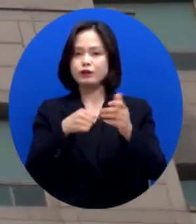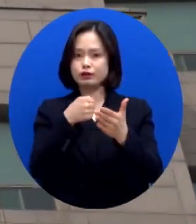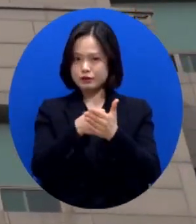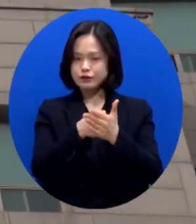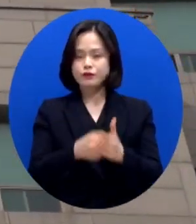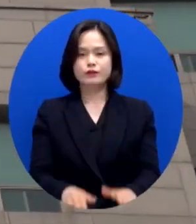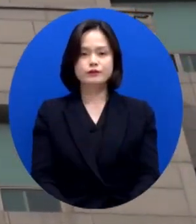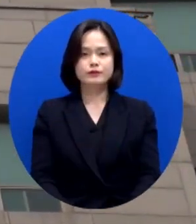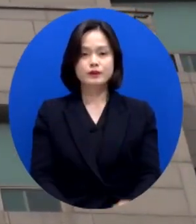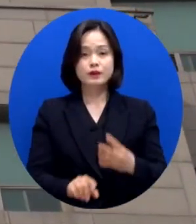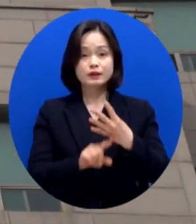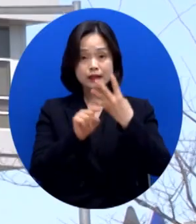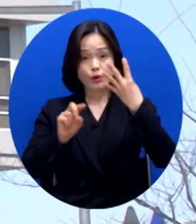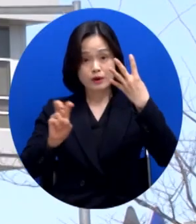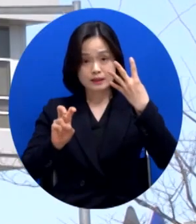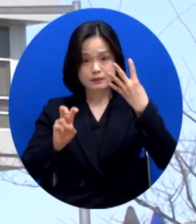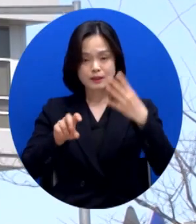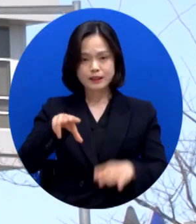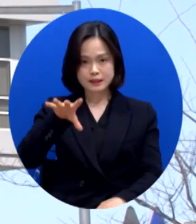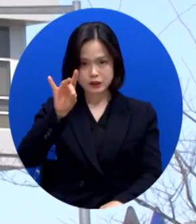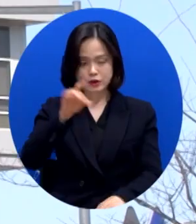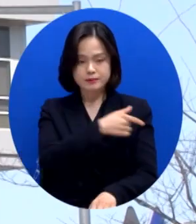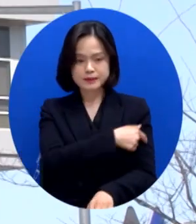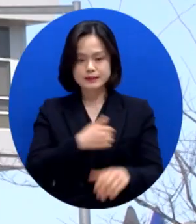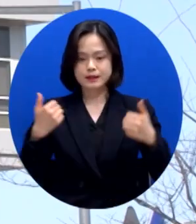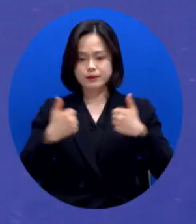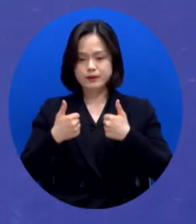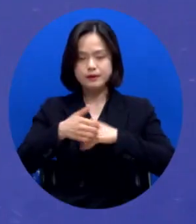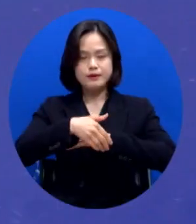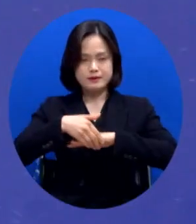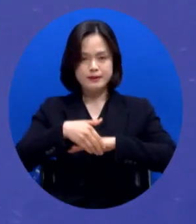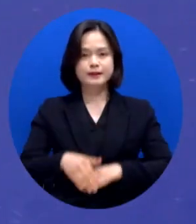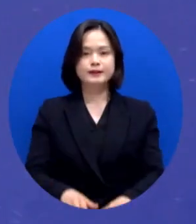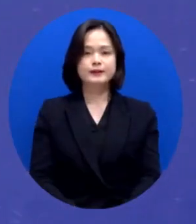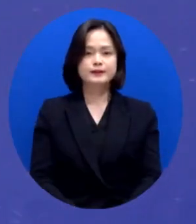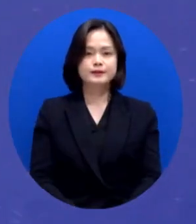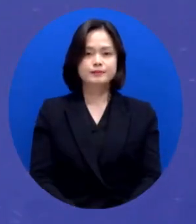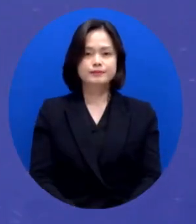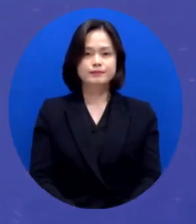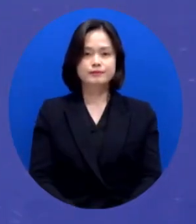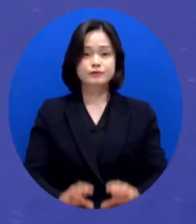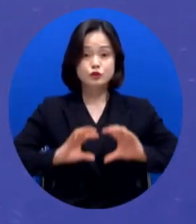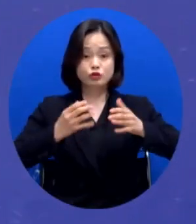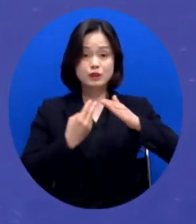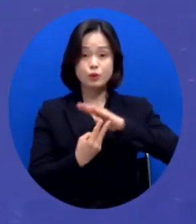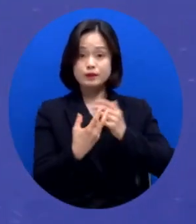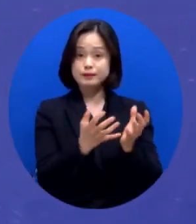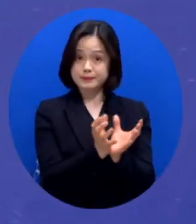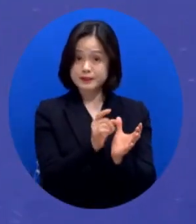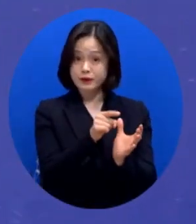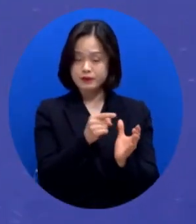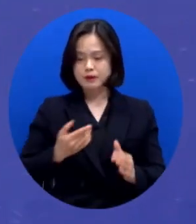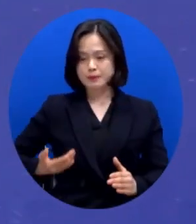재단이사회는 오는 20일에 첫 이사회를 열 계획입니다. 국제 월드비전이 방글라데시 로힝야